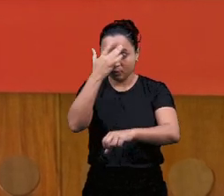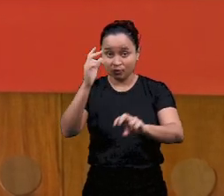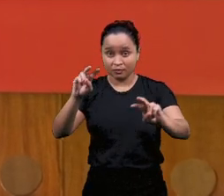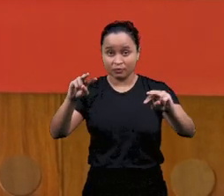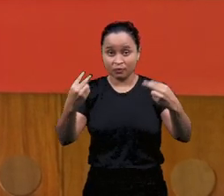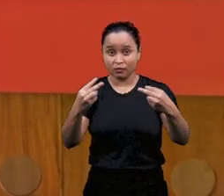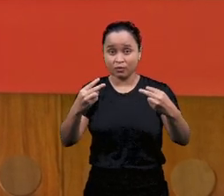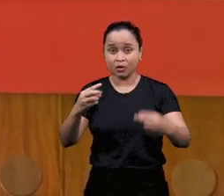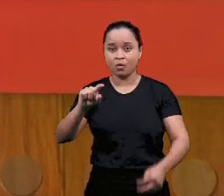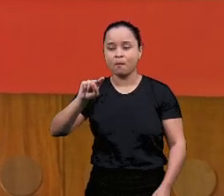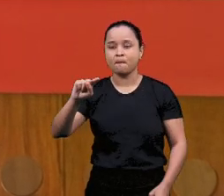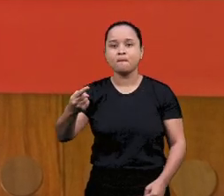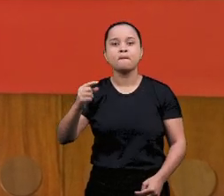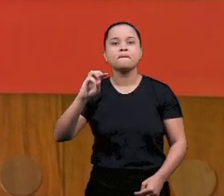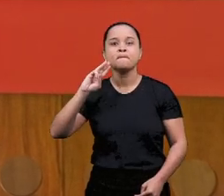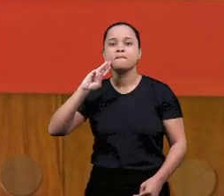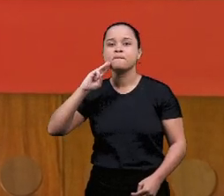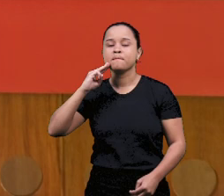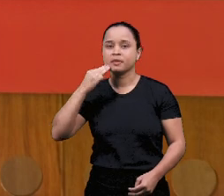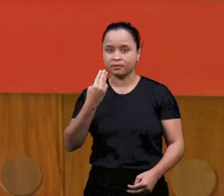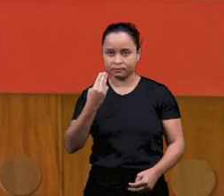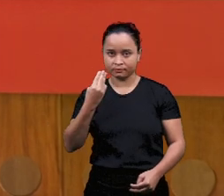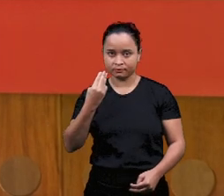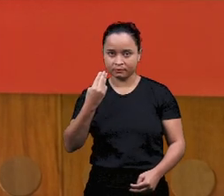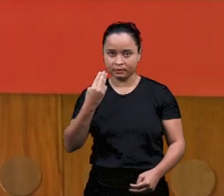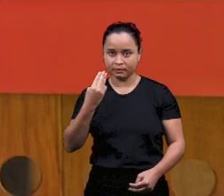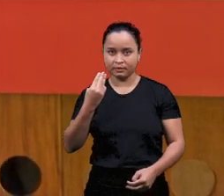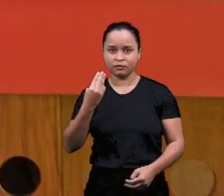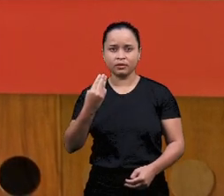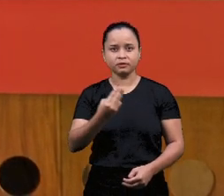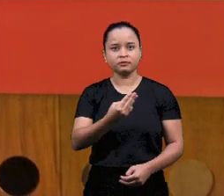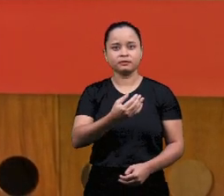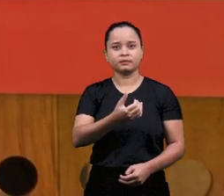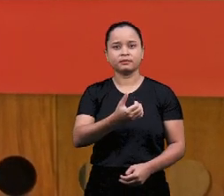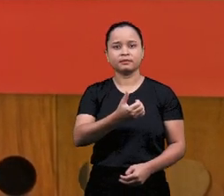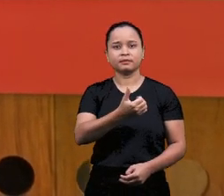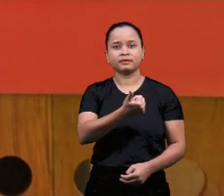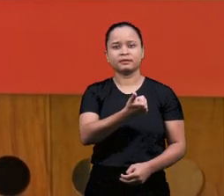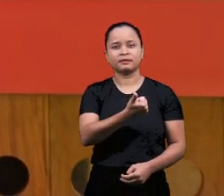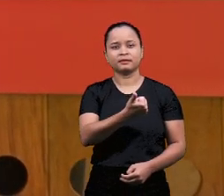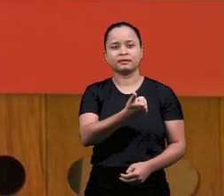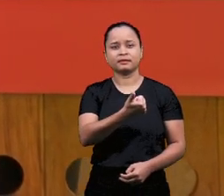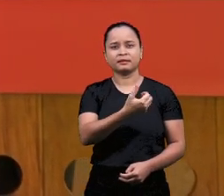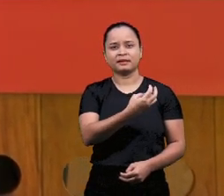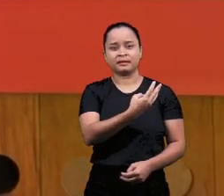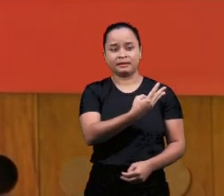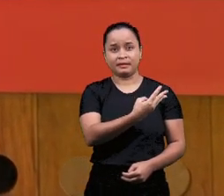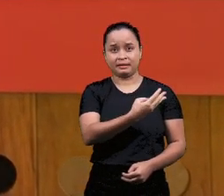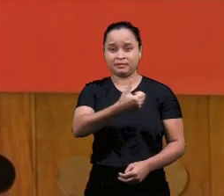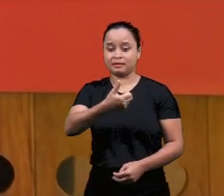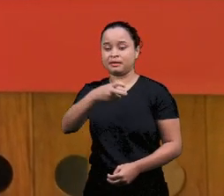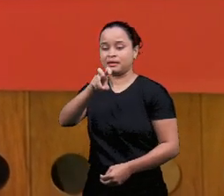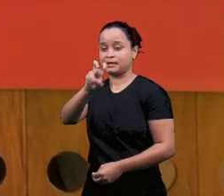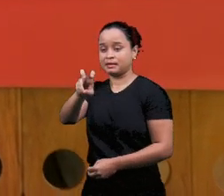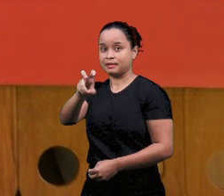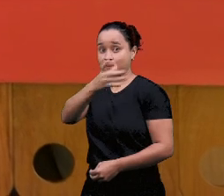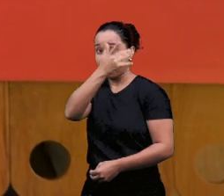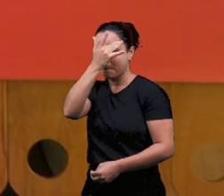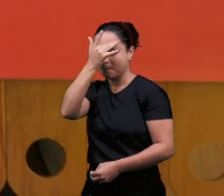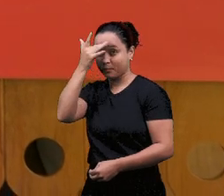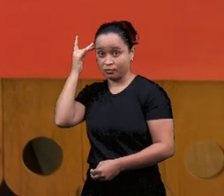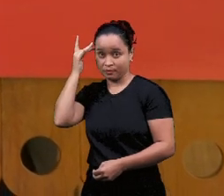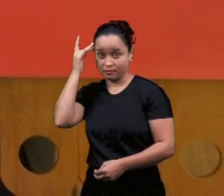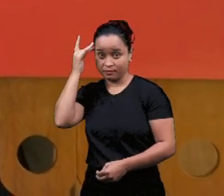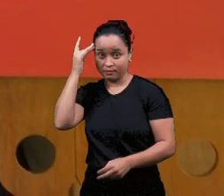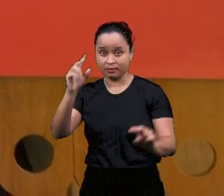d'1 315 000 personnes. L'autre information que nous aimerions donner, dans l'évangile éternel, nous